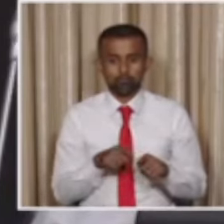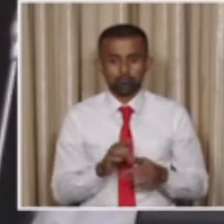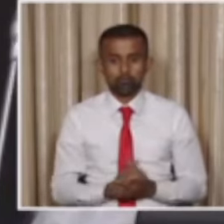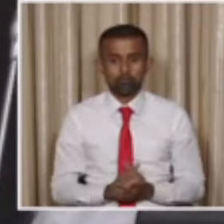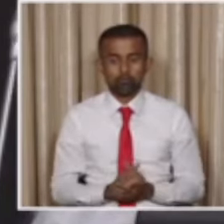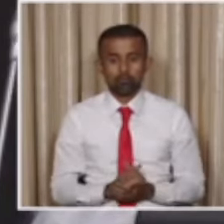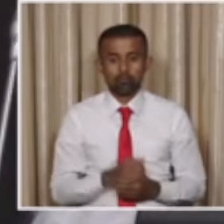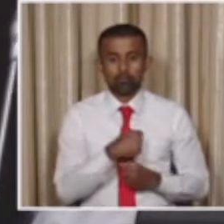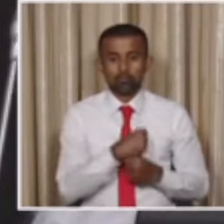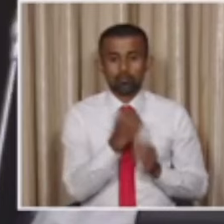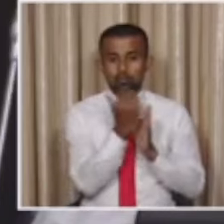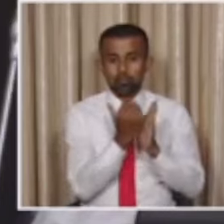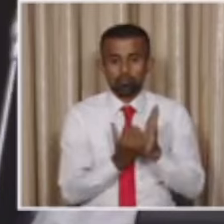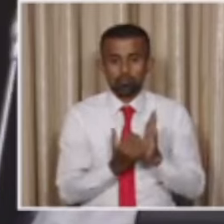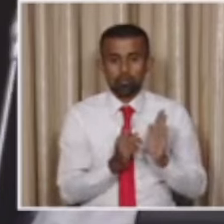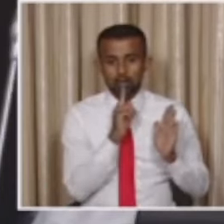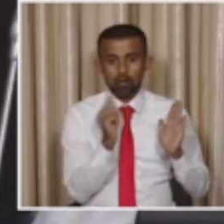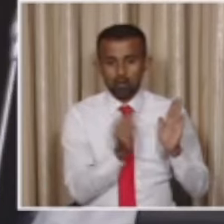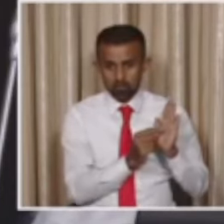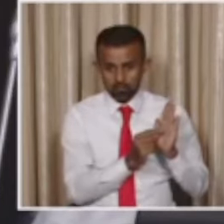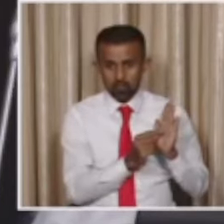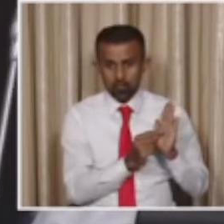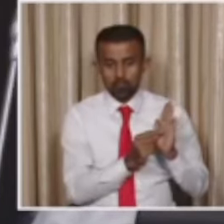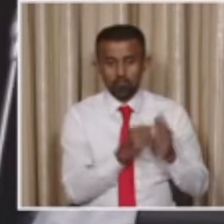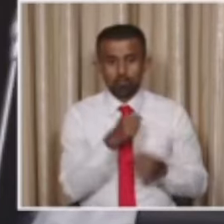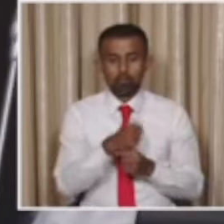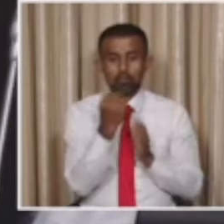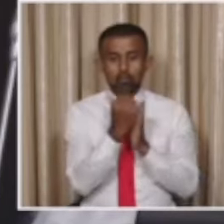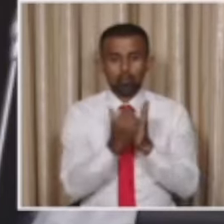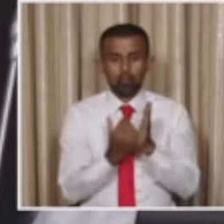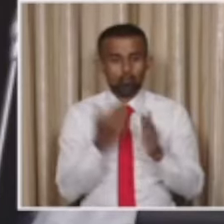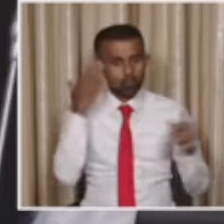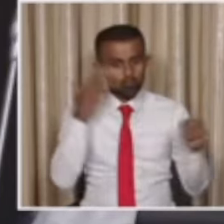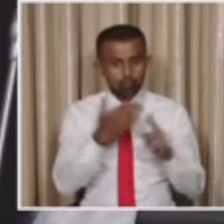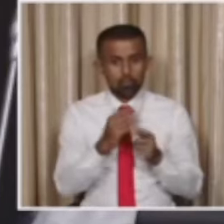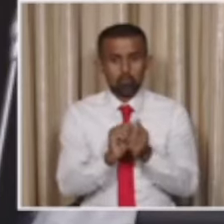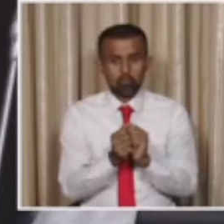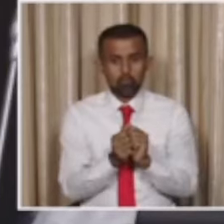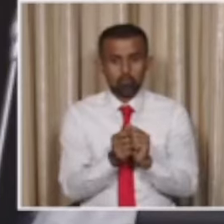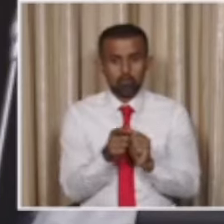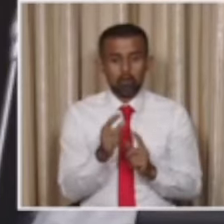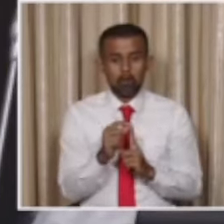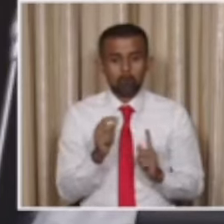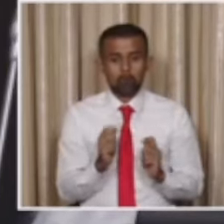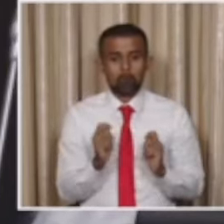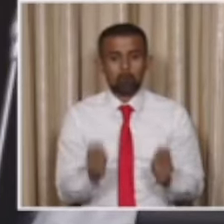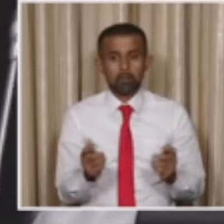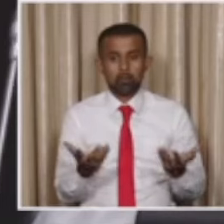තියෙනවා. මේ ආණ්ඩු ක්‍රම විවස්ථාවේ කියනවා මේ ආණ්ඩු ක්‍රම විවස්ථාව සම්බන්ධව සංශෝධනයක්වත් පාර්ලිමේන්තුවට ගේන්න